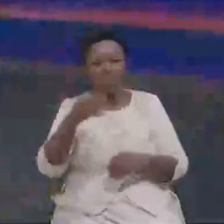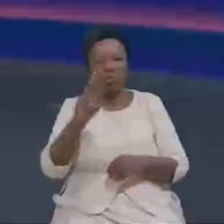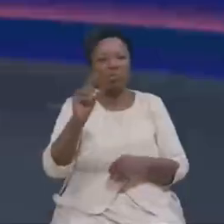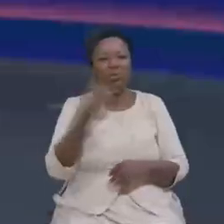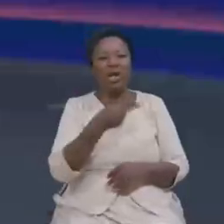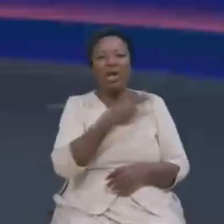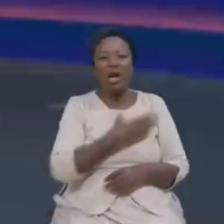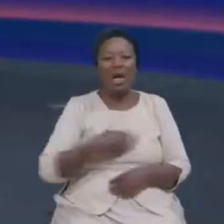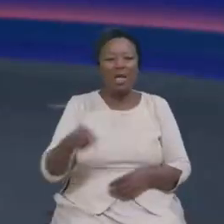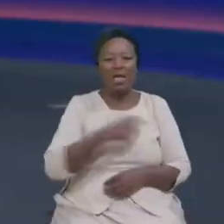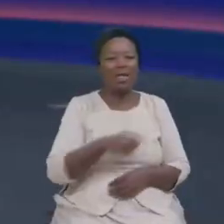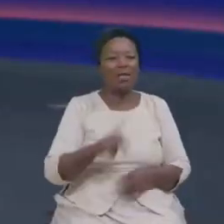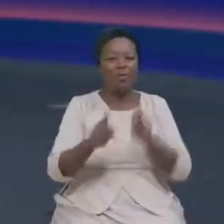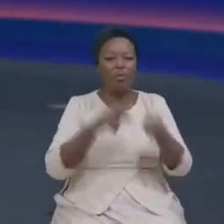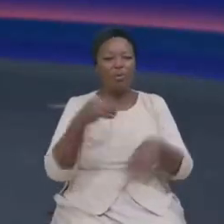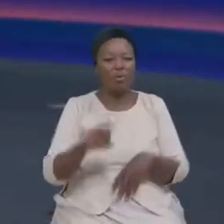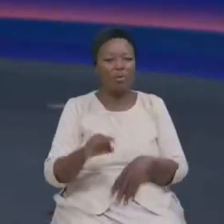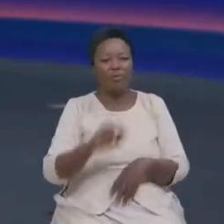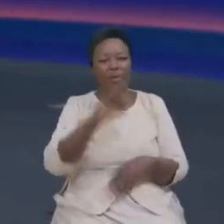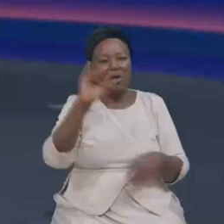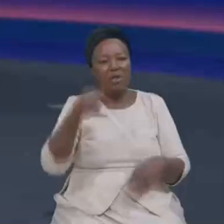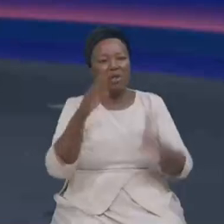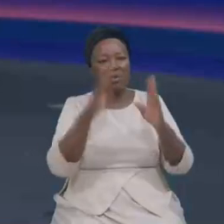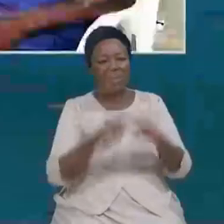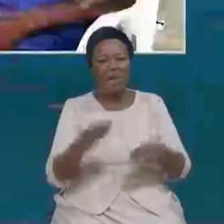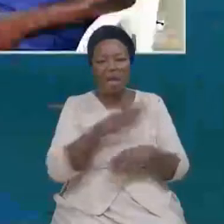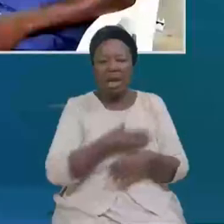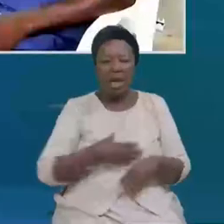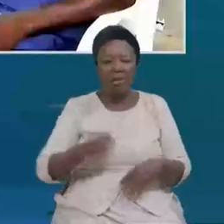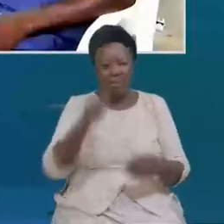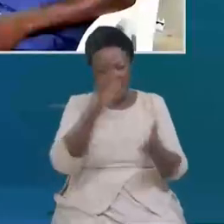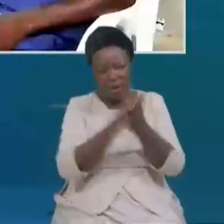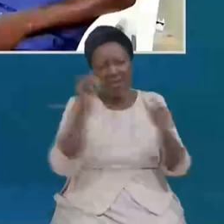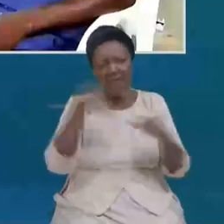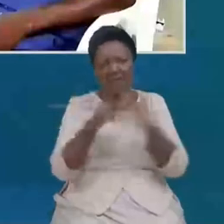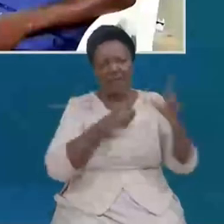confiez-vous en l'Éternel votre Dieu et vous serez affermis.